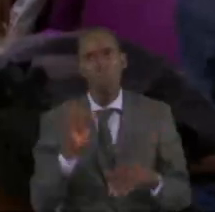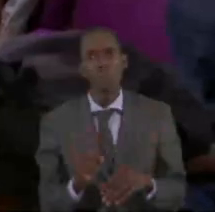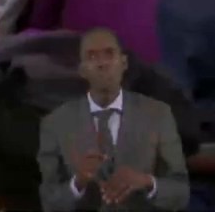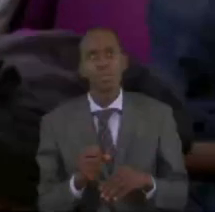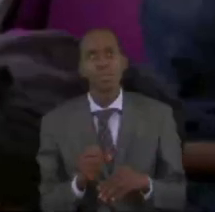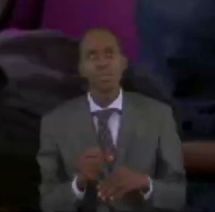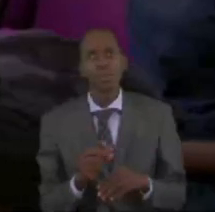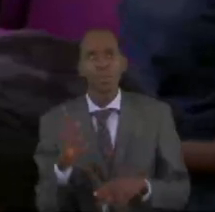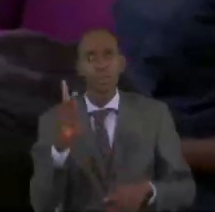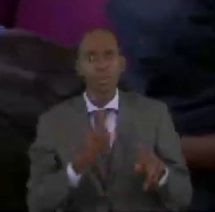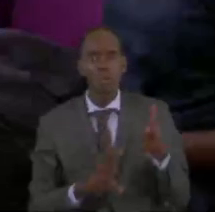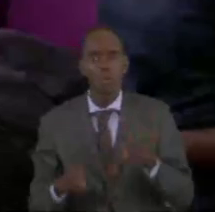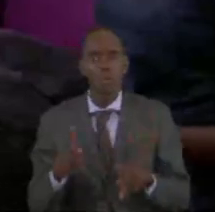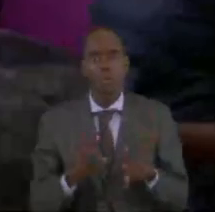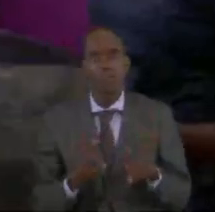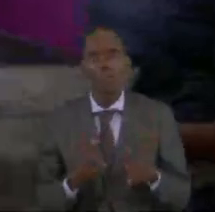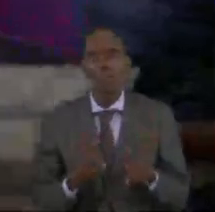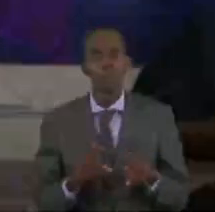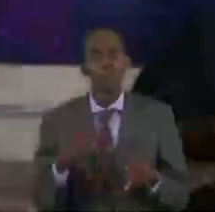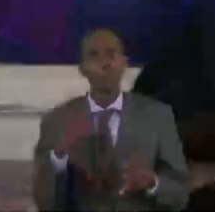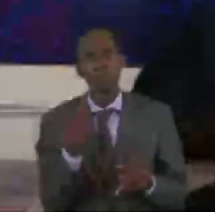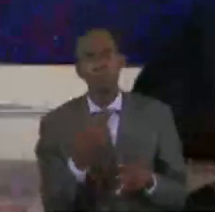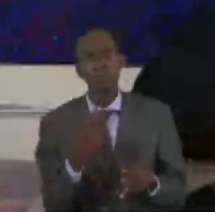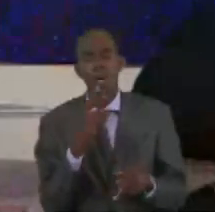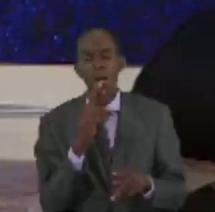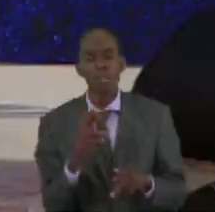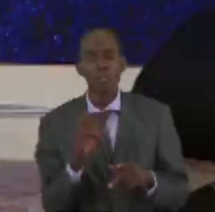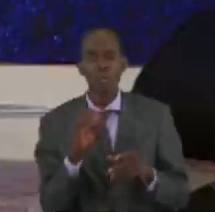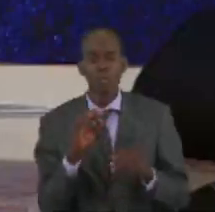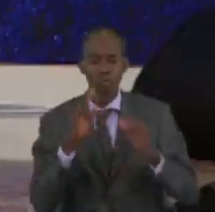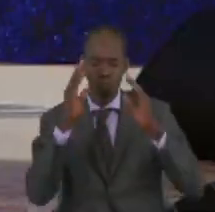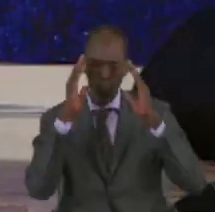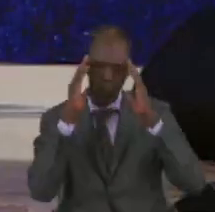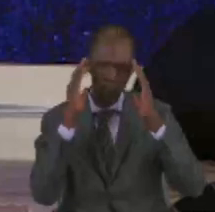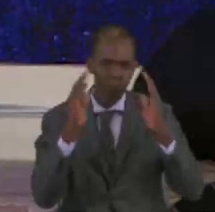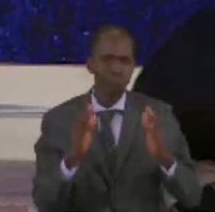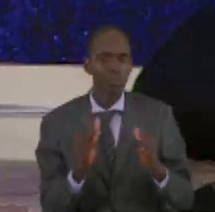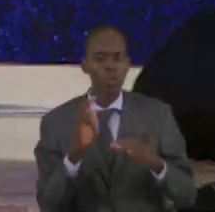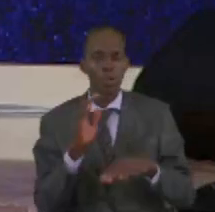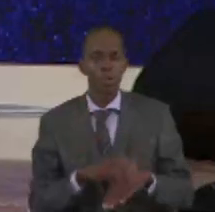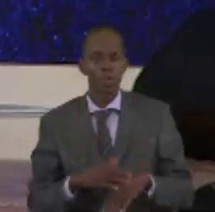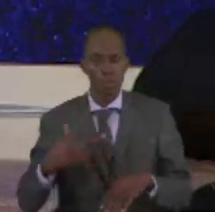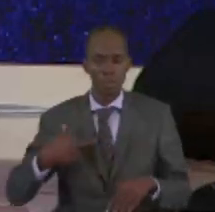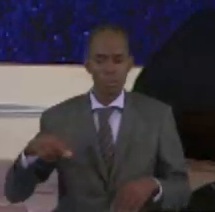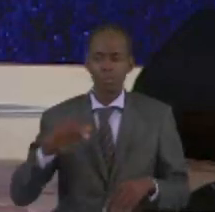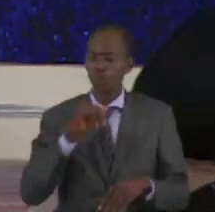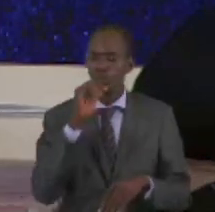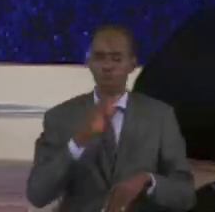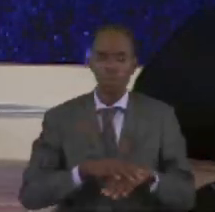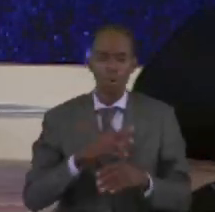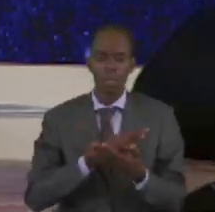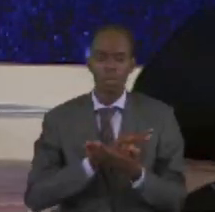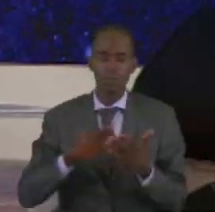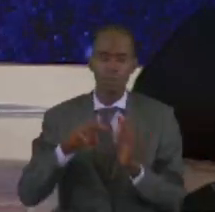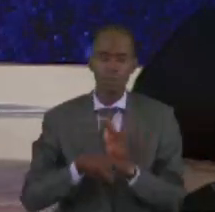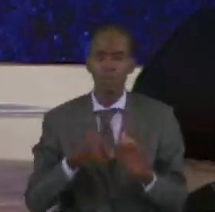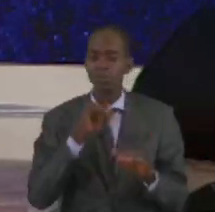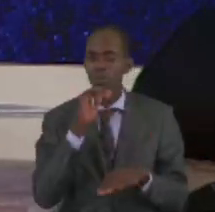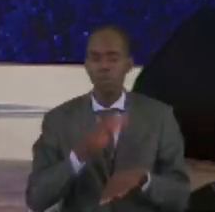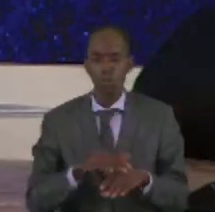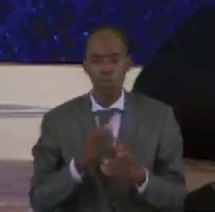de mes pères. Les gens qui étaient vraiment, les gens qui ont embrassé vraiment la